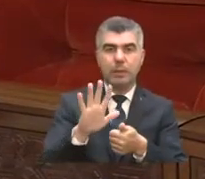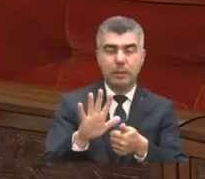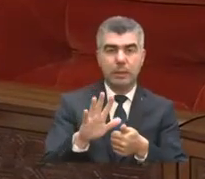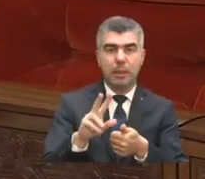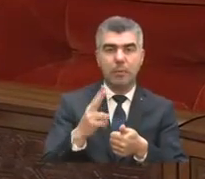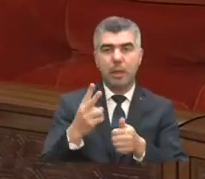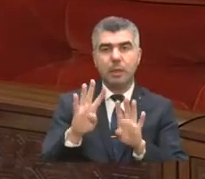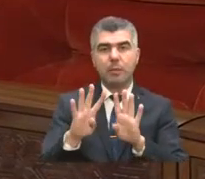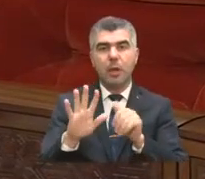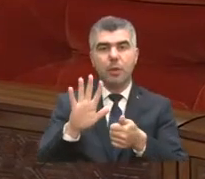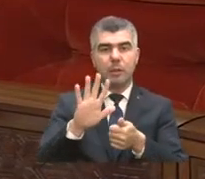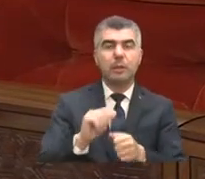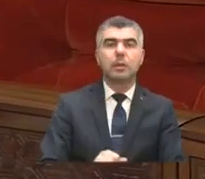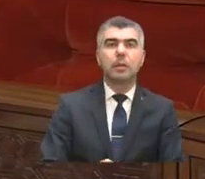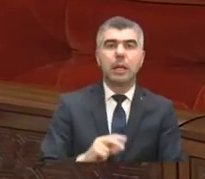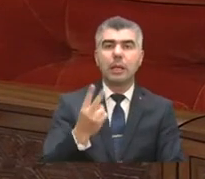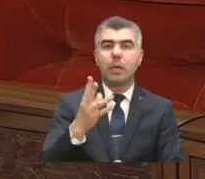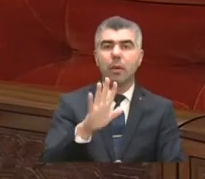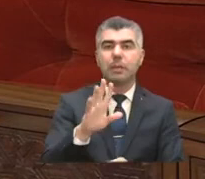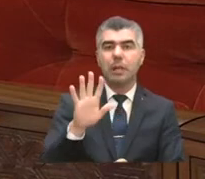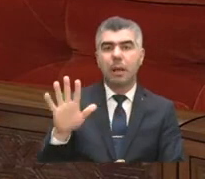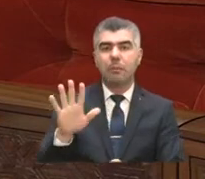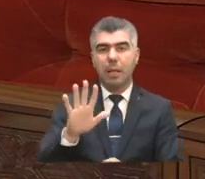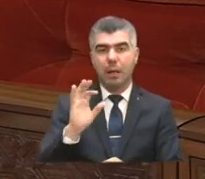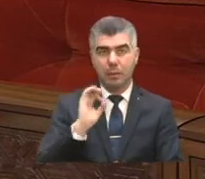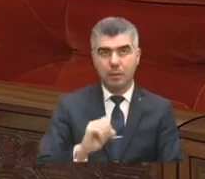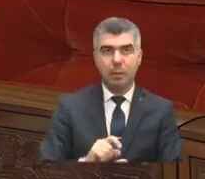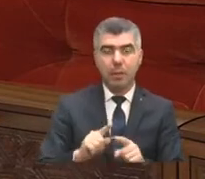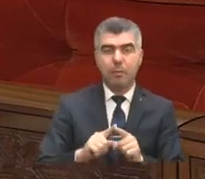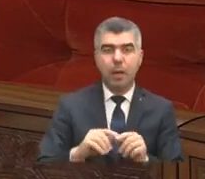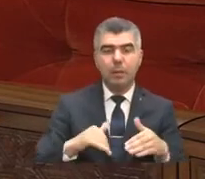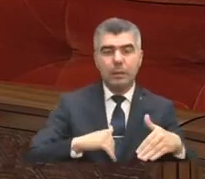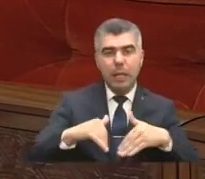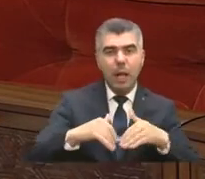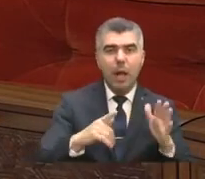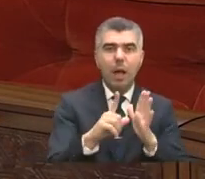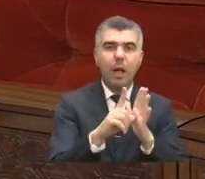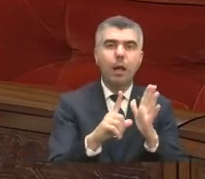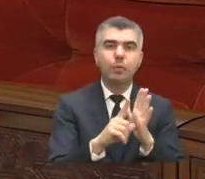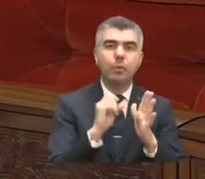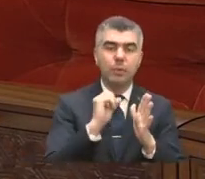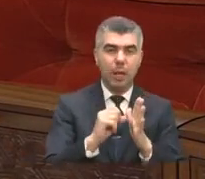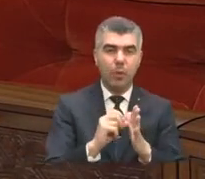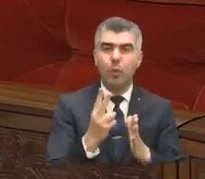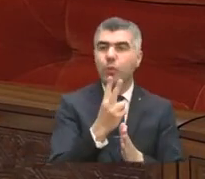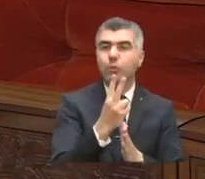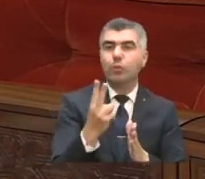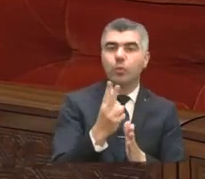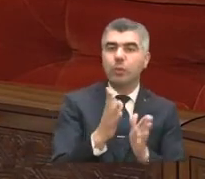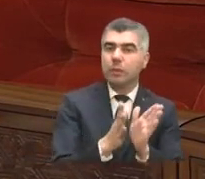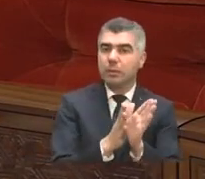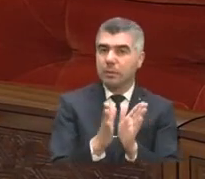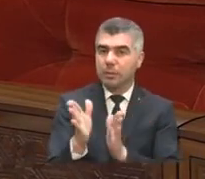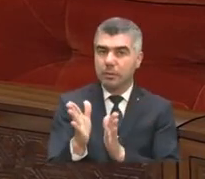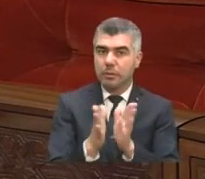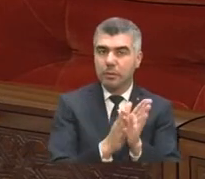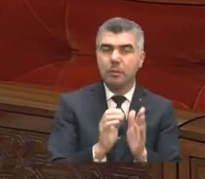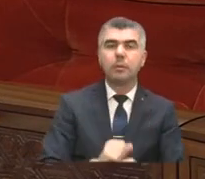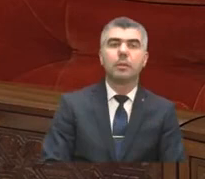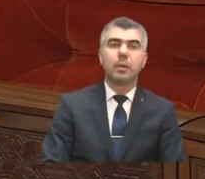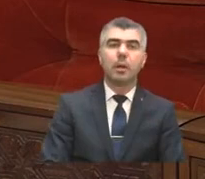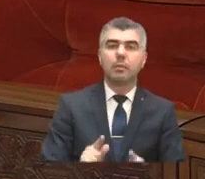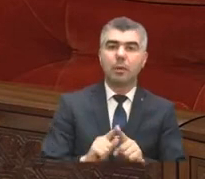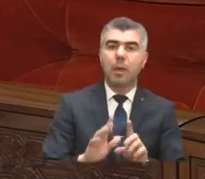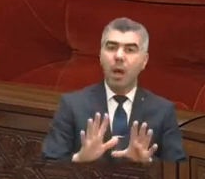من القانون 52/5 اللي تيتعلق بمدونه السير على الطرق، هما هاد الزوج ديال المادات اللي تتنص على كيفيه